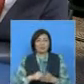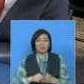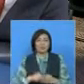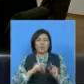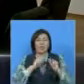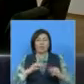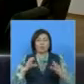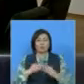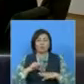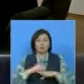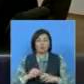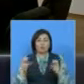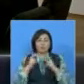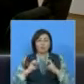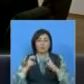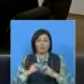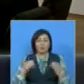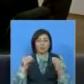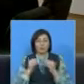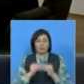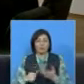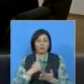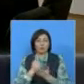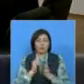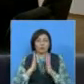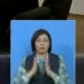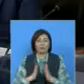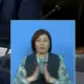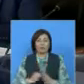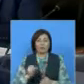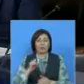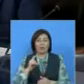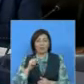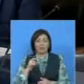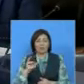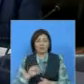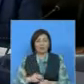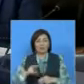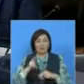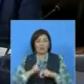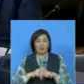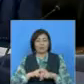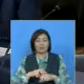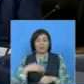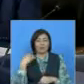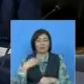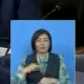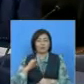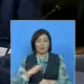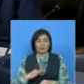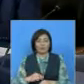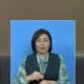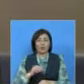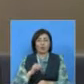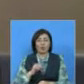группы проводятся исследования по 10 утвержденным направлениям в архиве департамента полиции и Актюбинского областного